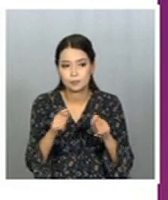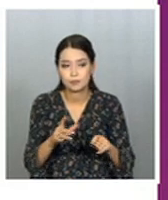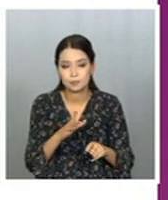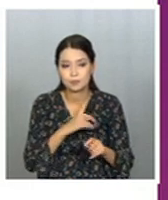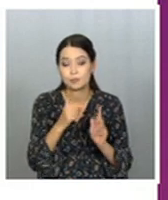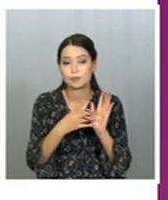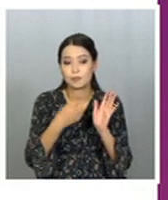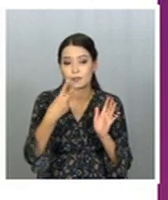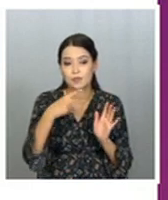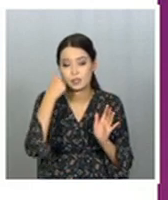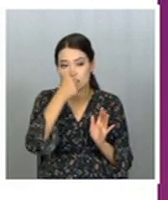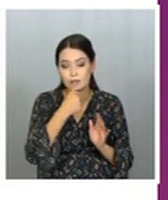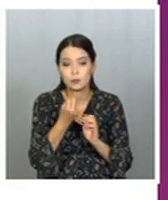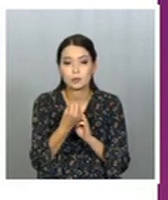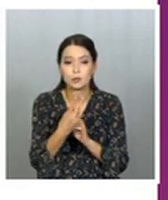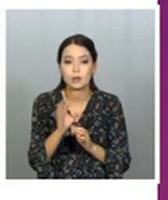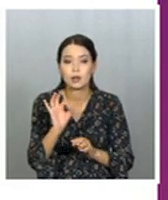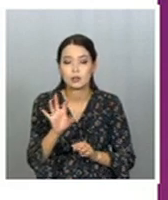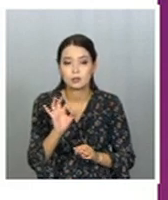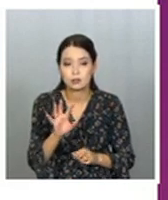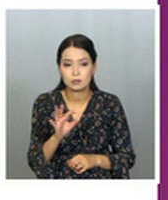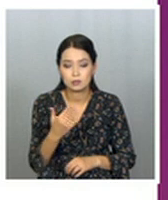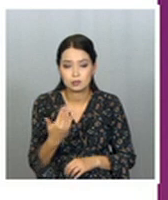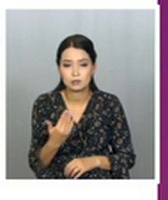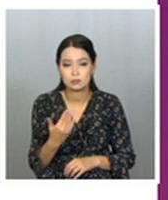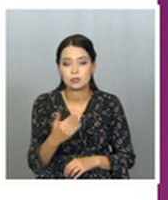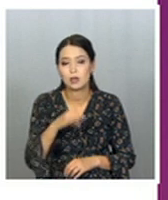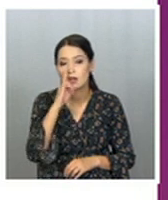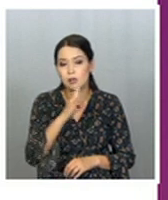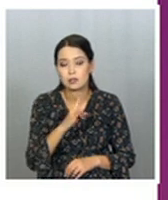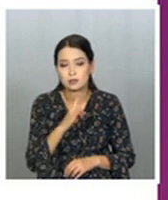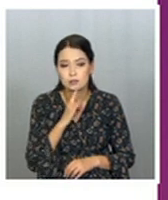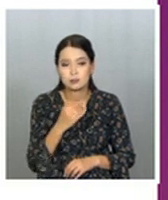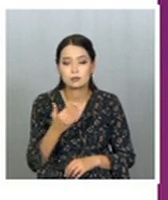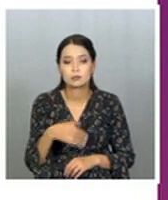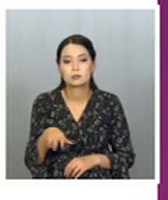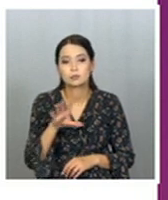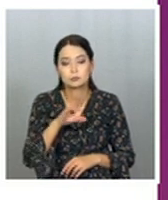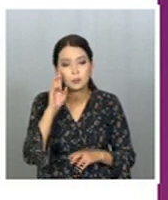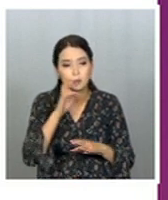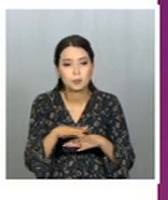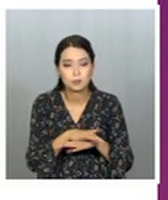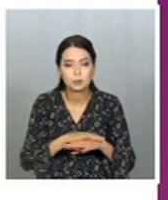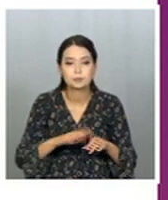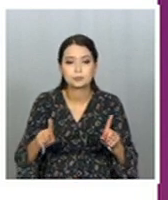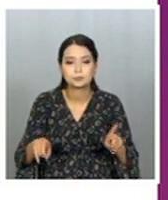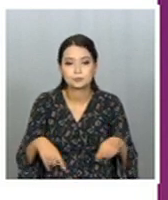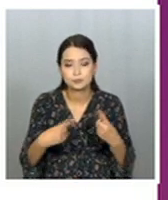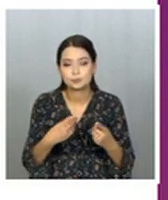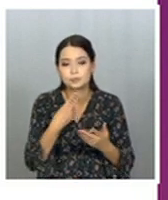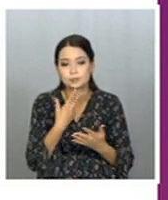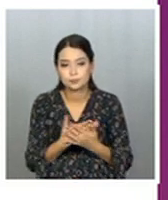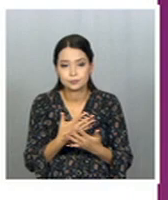1920 жылдың 12 қазанында Қазақ кеңестік ұлттық мемлекеттіліктің құрылған күні болып аталып